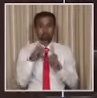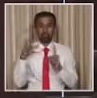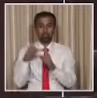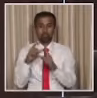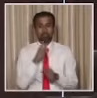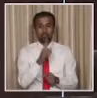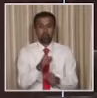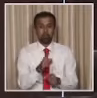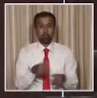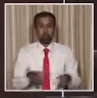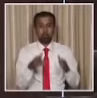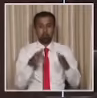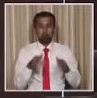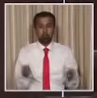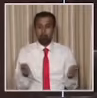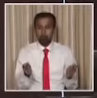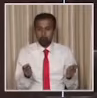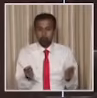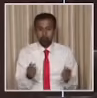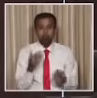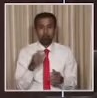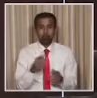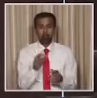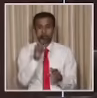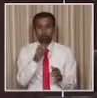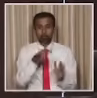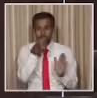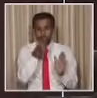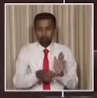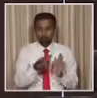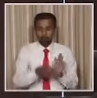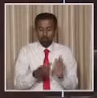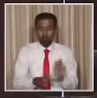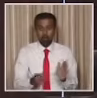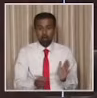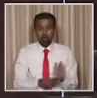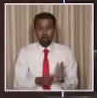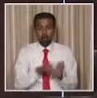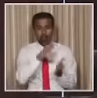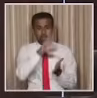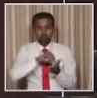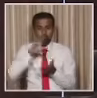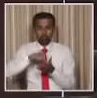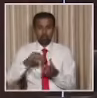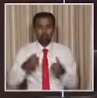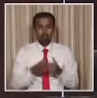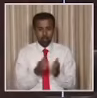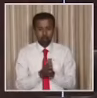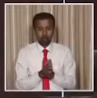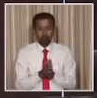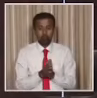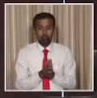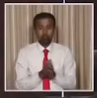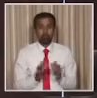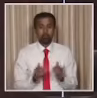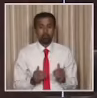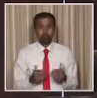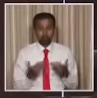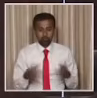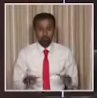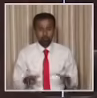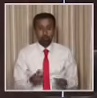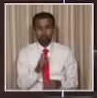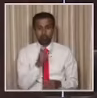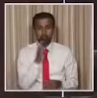ගිහිල්ලා හන්දි ගාන පොළවල් ගාන ජනතාවගේ විශ්වාසය ඇති වෙන්න අත්සන් අරගෙන ලක්ෂ ගණන් එකතු කරලා අපි තමයි මේ ජනතාව වෙතින් ගොනු කරේ ඒ නිසා තමයි